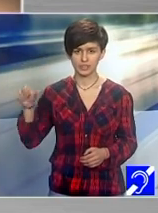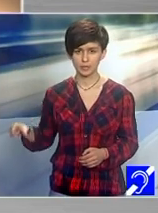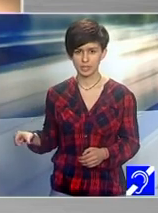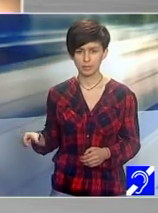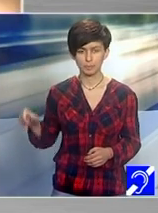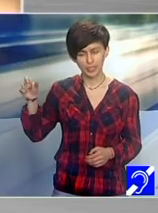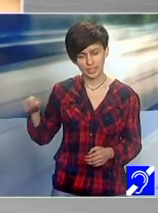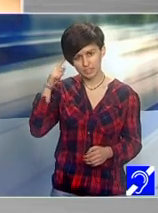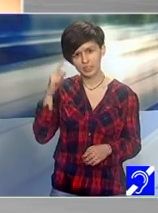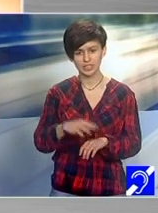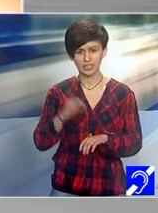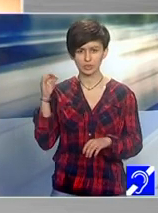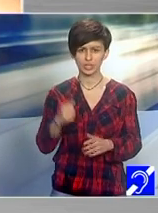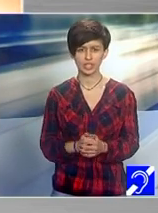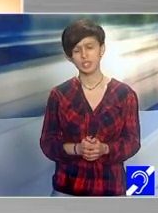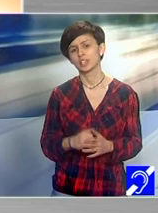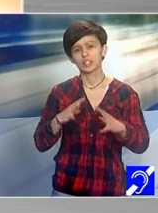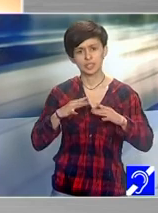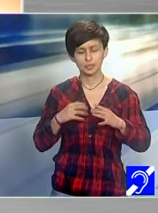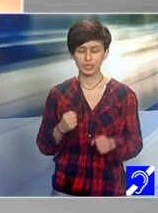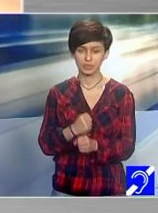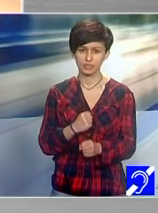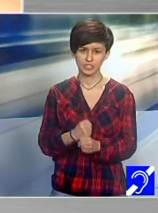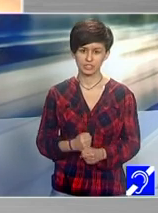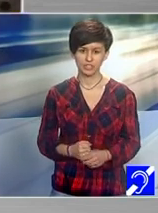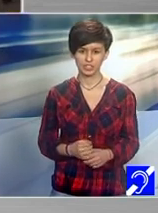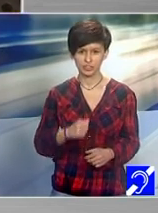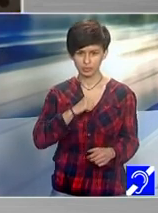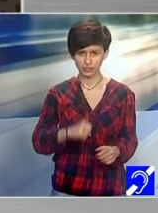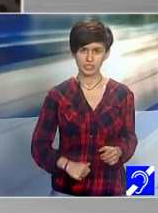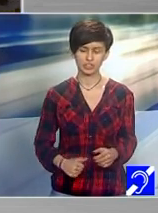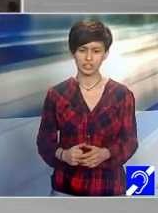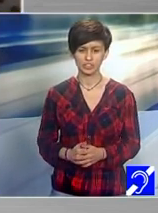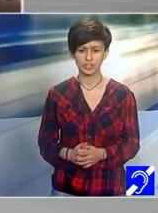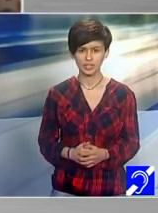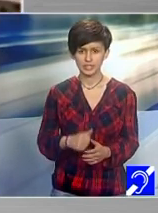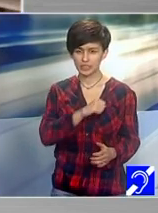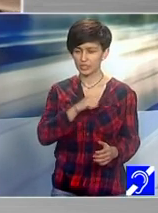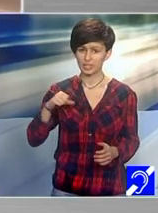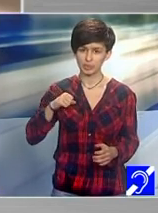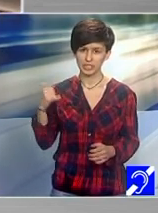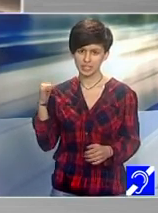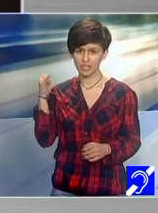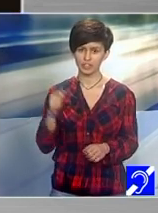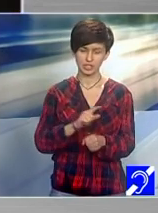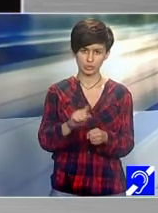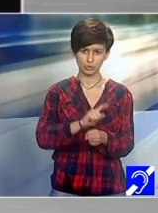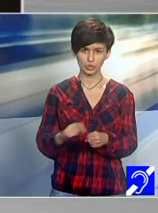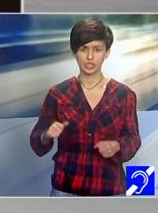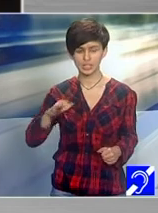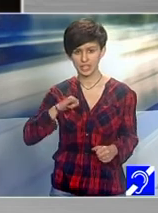inventatori liber profesioniști, le-aș spune, sau independenți, care au venit cu ei lucruri foarte interesante făcute de ei.